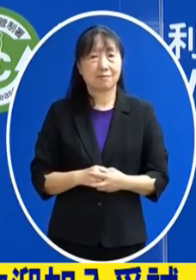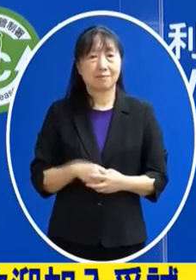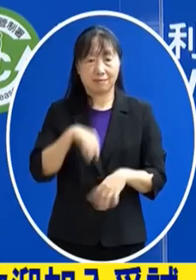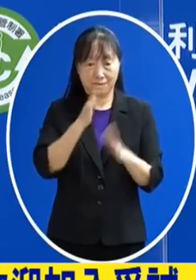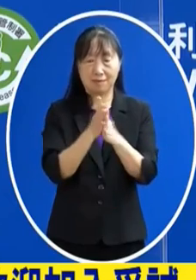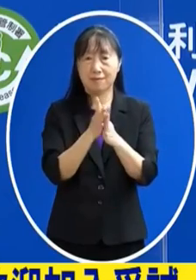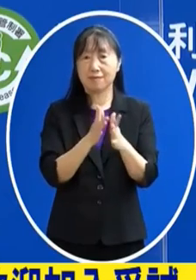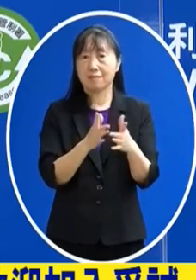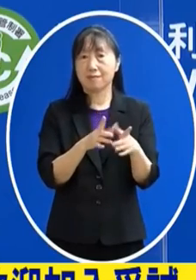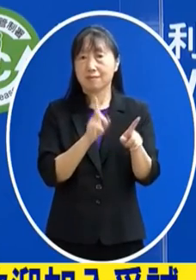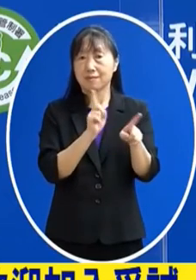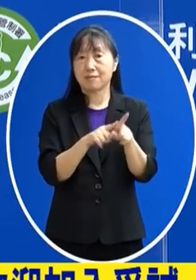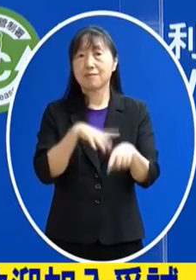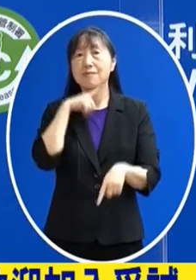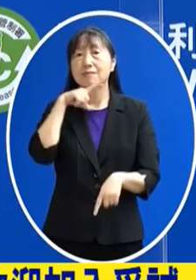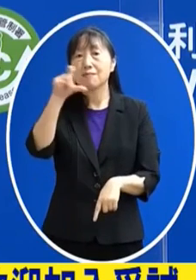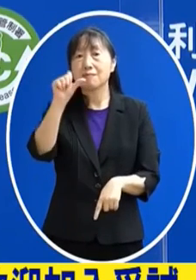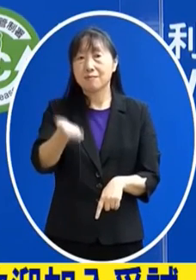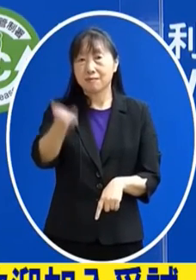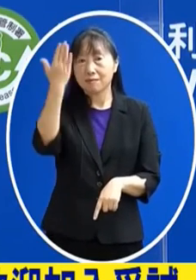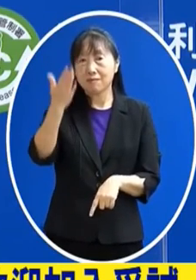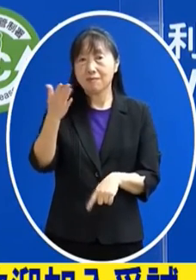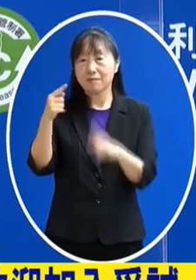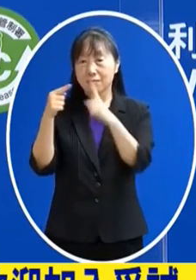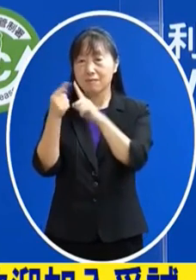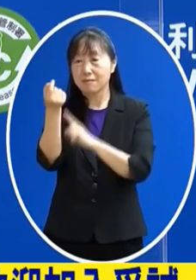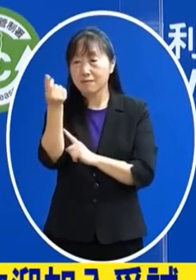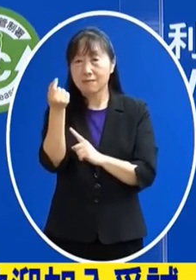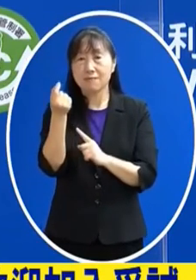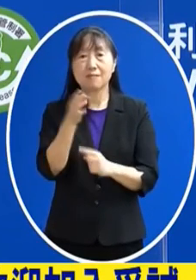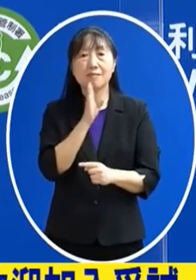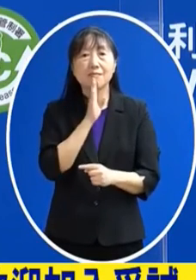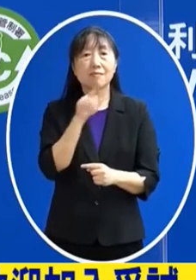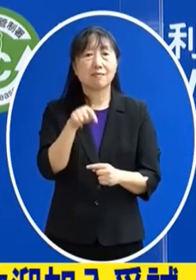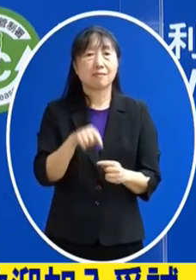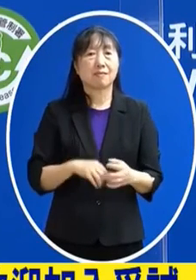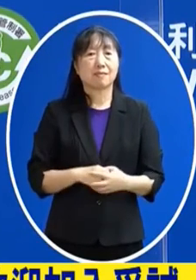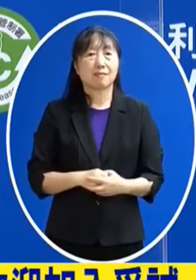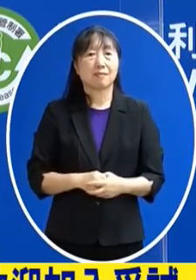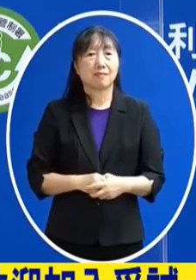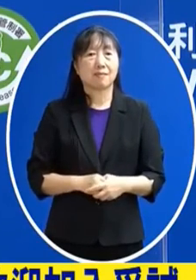哈照着遵循，就是65岁以上稍微少了一点。